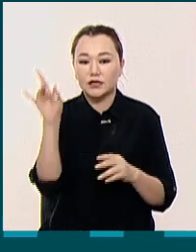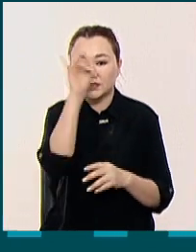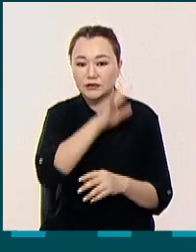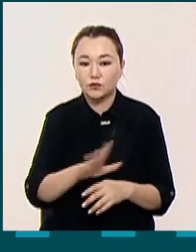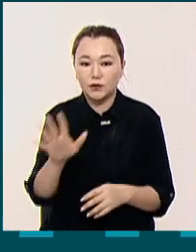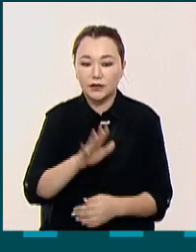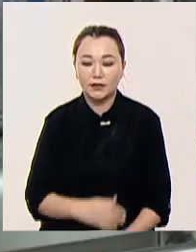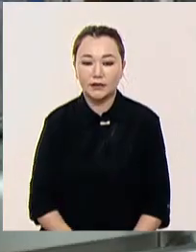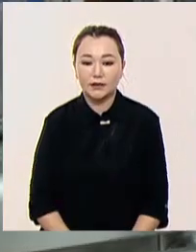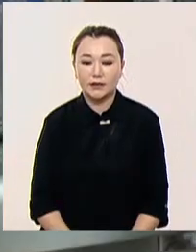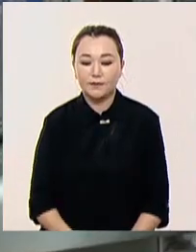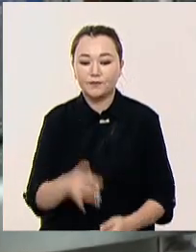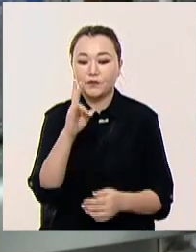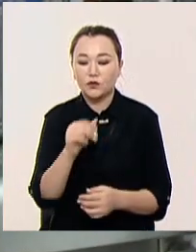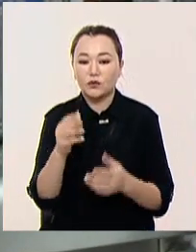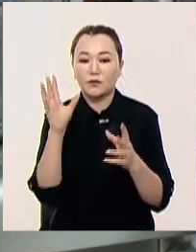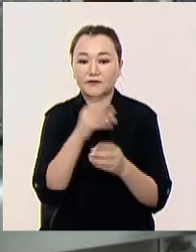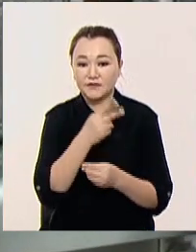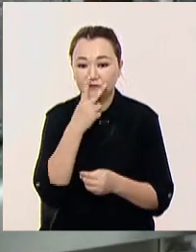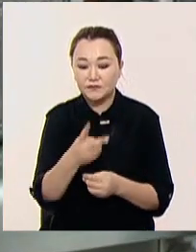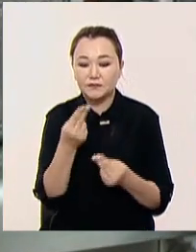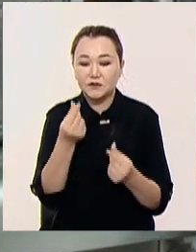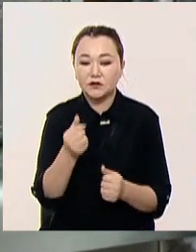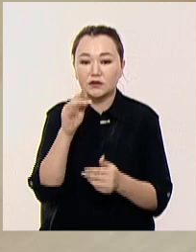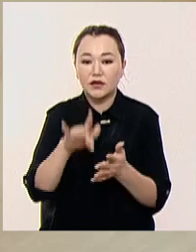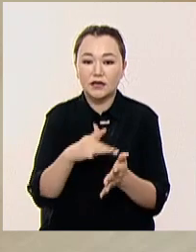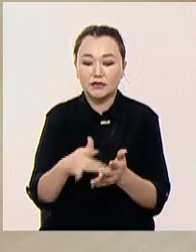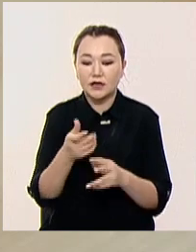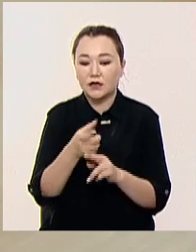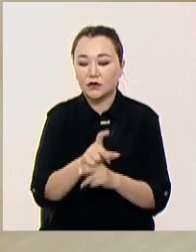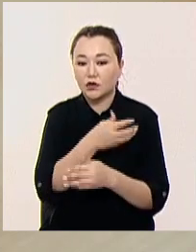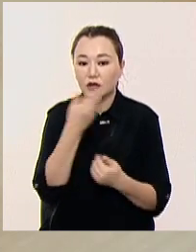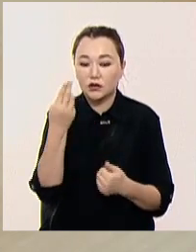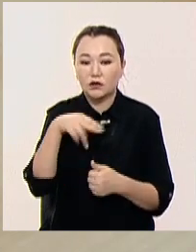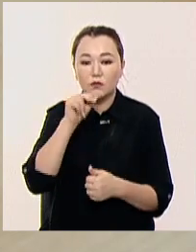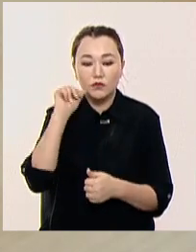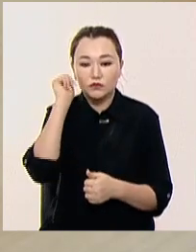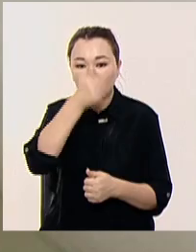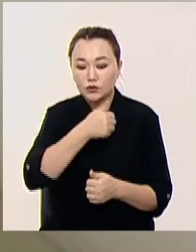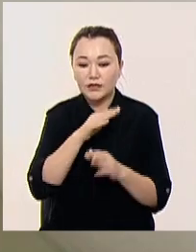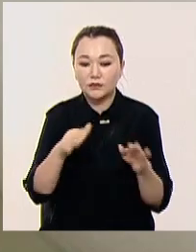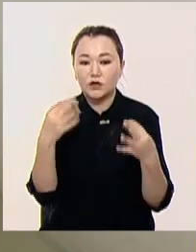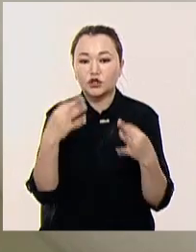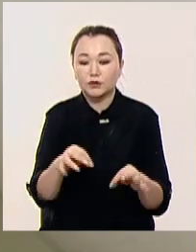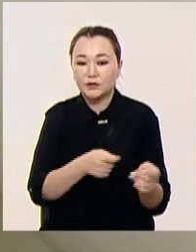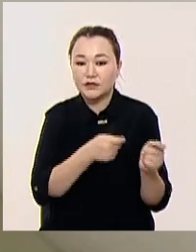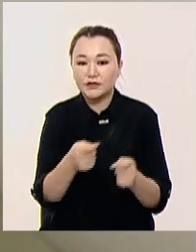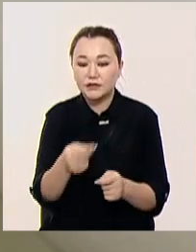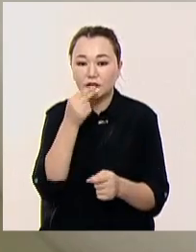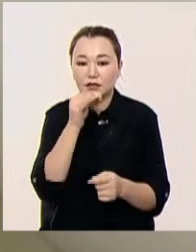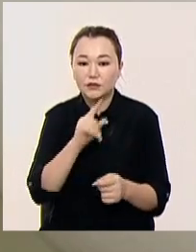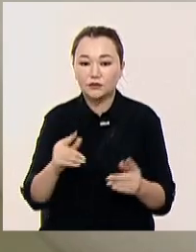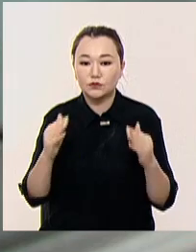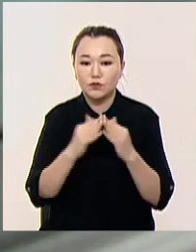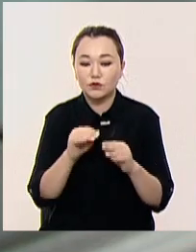республики. Но, по всей видимости, денег в казне на это нет, раз с декабря прошлого года детям разрешили приносить еду из